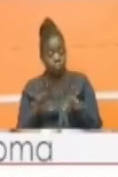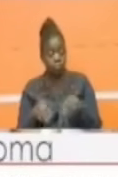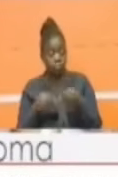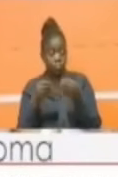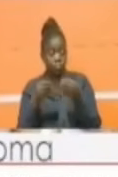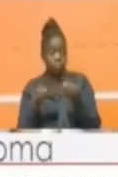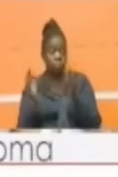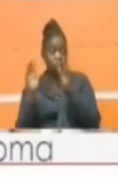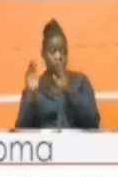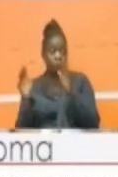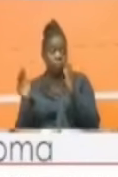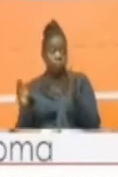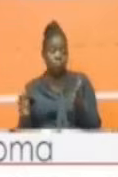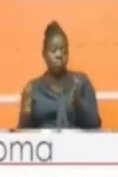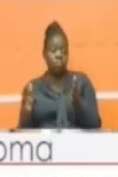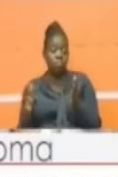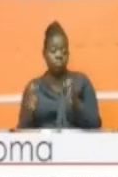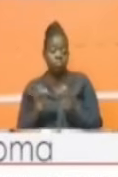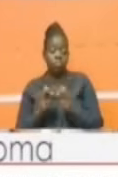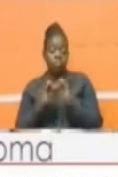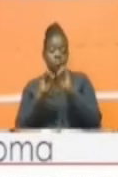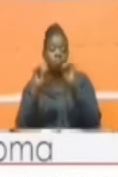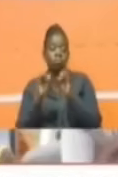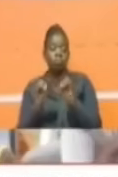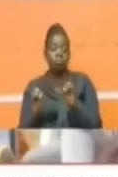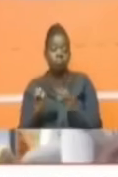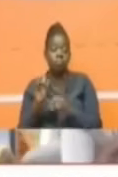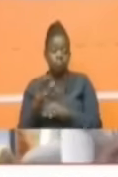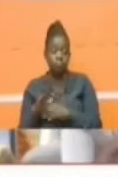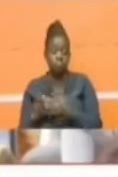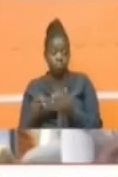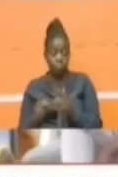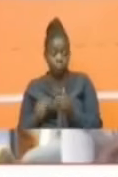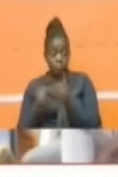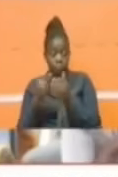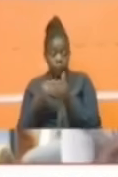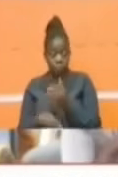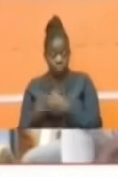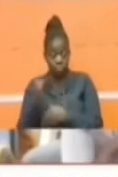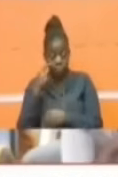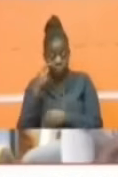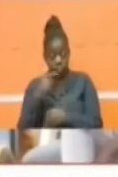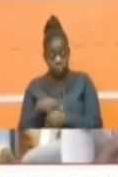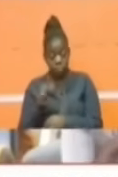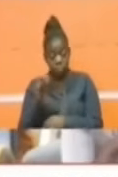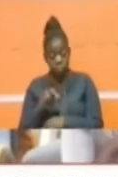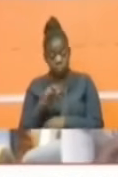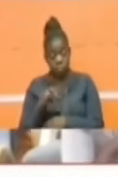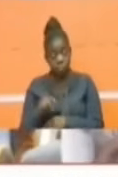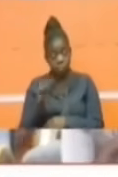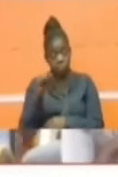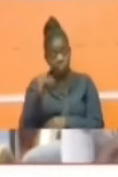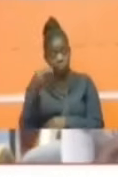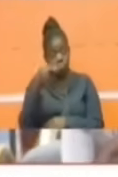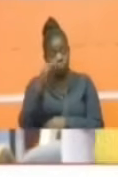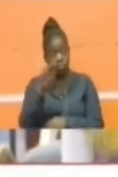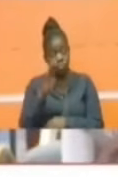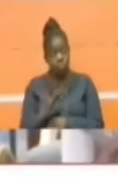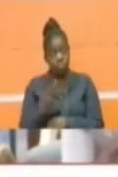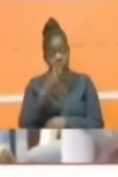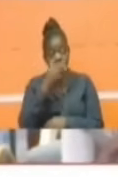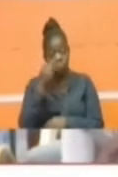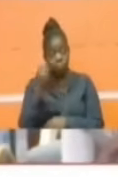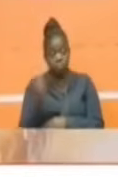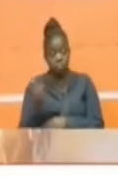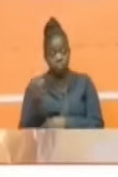applause to our instructors so much. According to what we saw when we walked around, I would rank this hub the best of